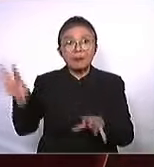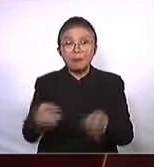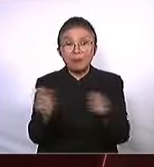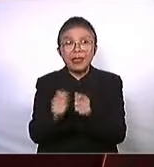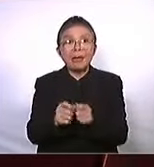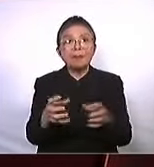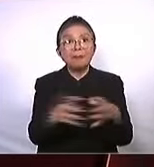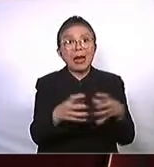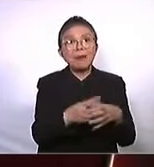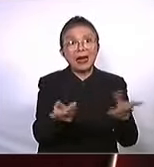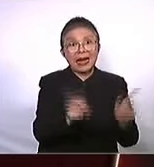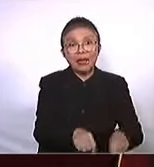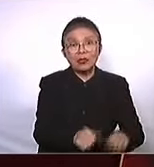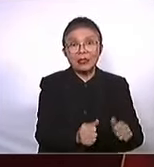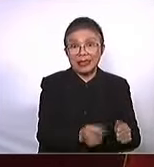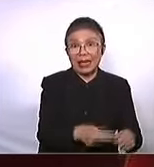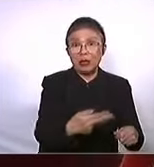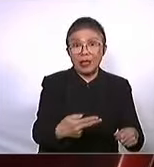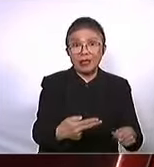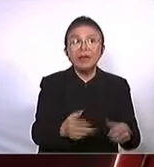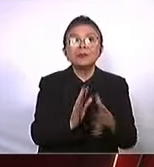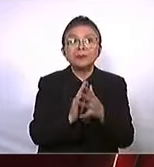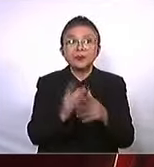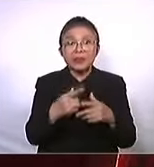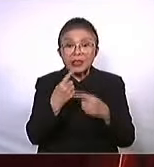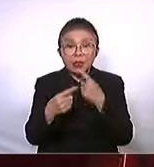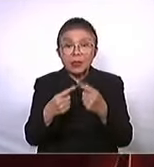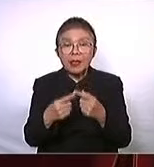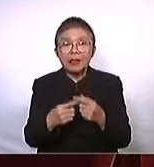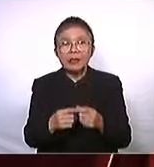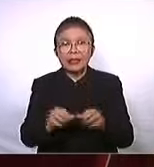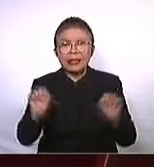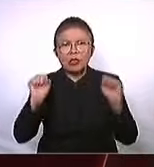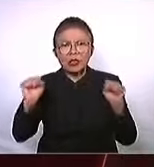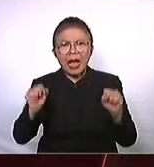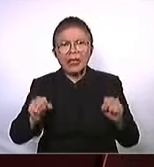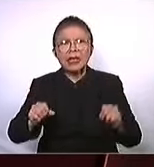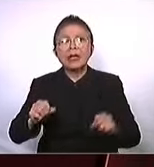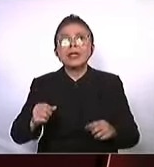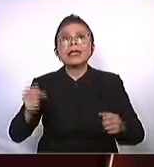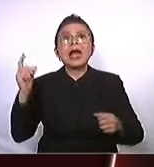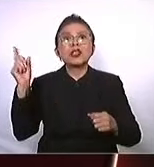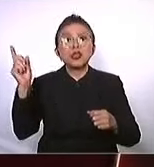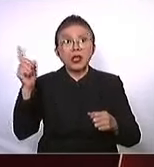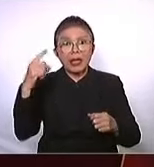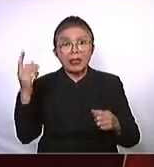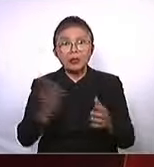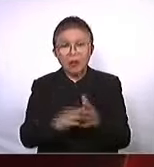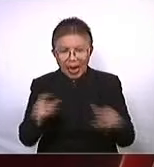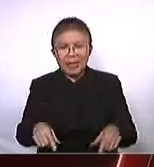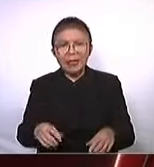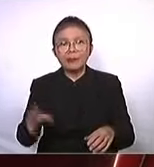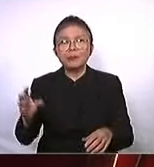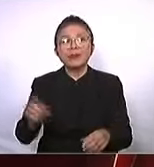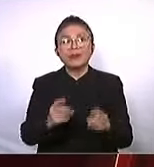sebenarnya, Mas Gibran. Saya tadi kan bicara soal penguatan ketahanan ekonomi nasional. Itu di dalamnya memang sudah ada